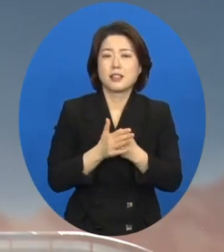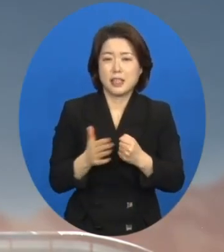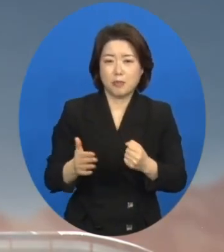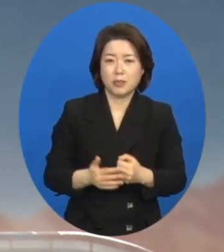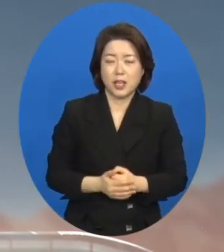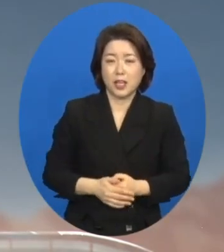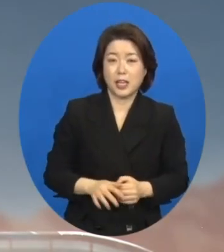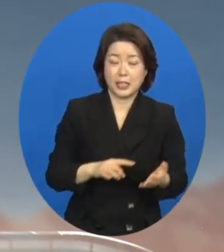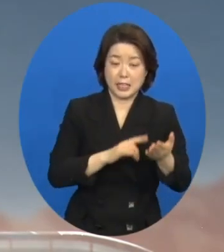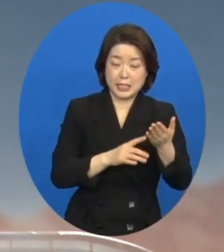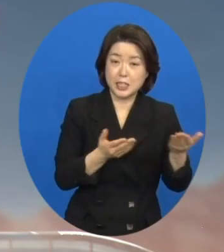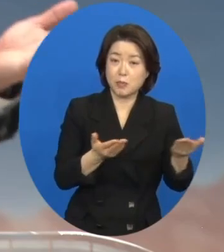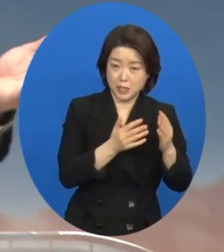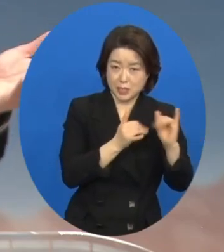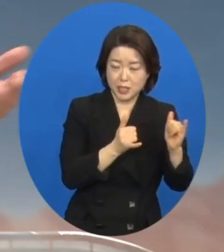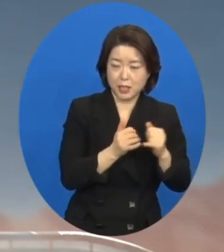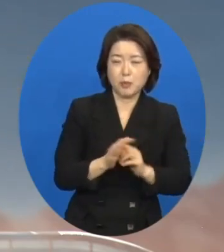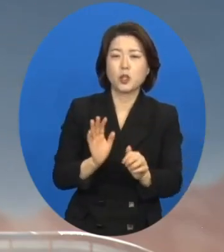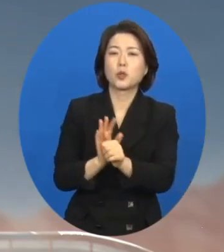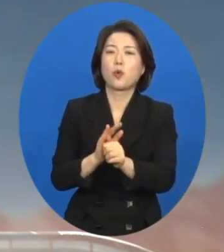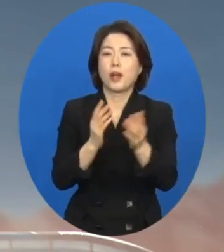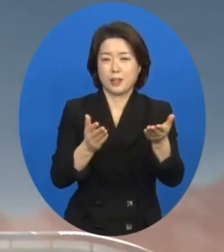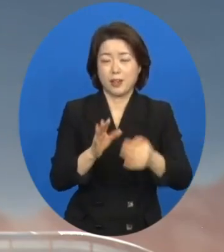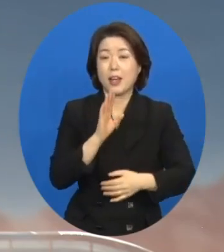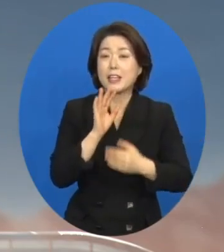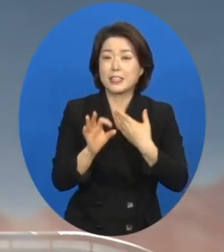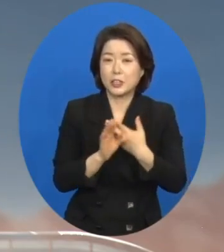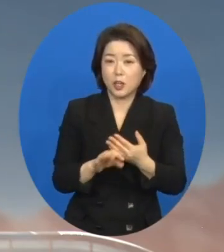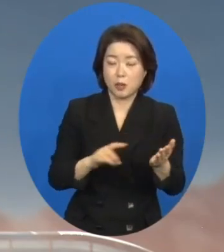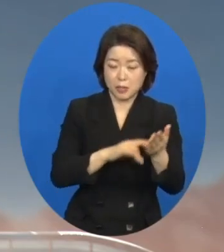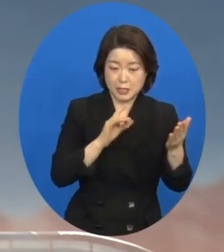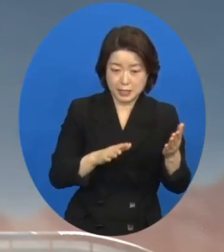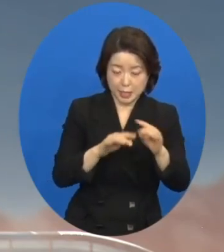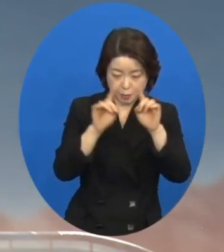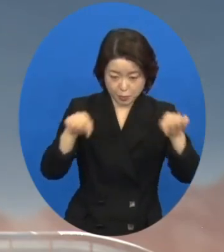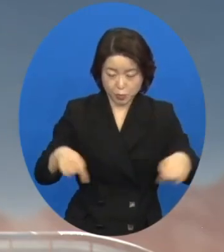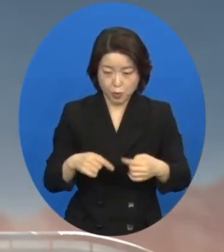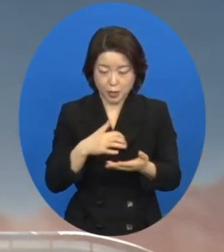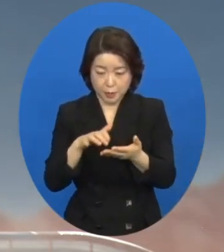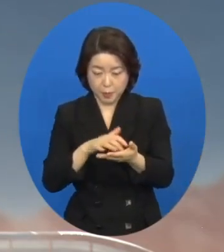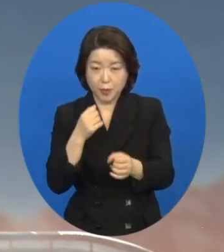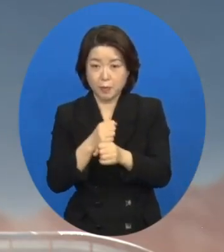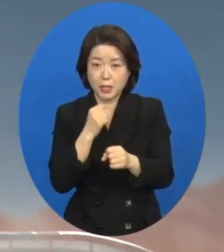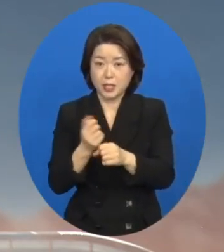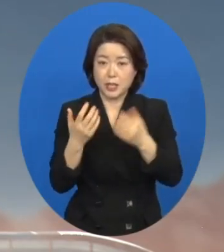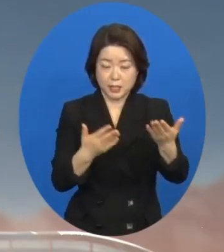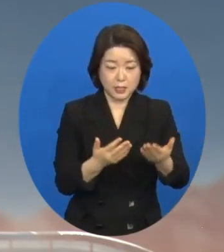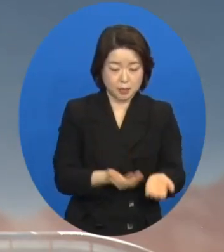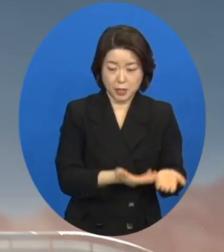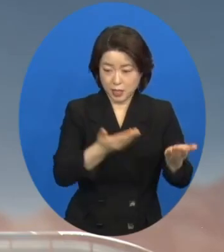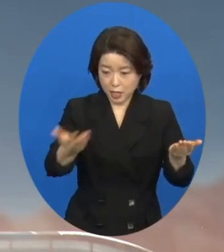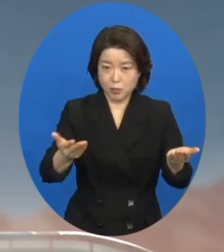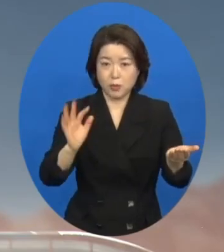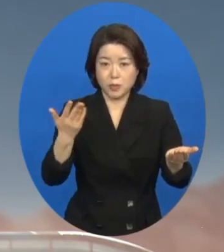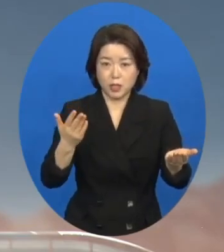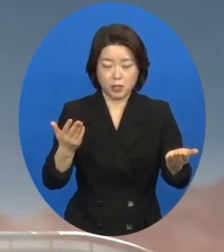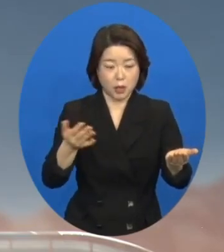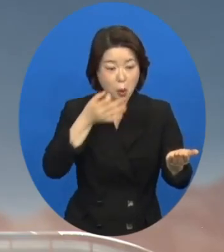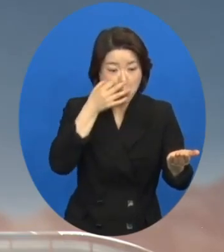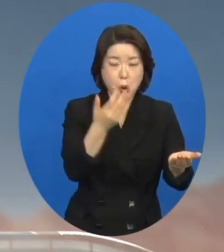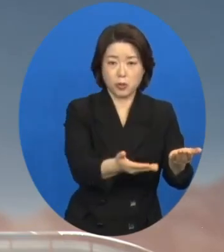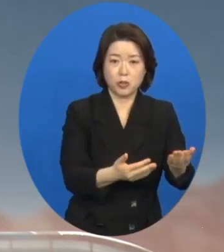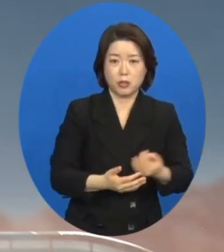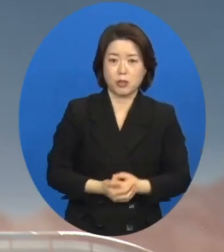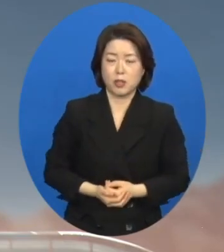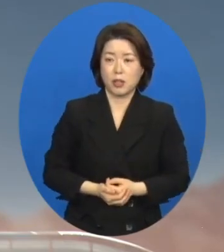이 세무사분이 도와드렸대요. 아 그러면 세금 낼 수 있도록 해드리겠습니다. 계산을 해가지고 자 이만큼 내시면 됩니다. 딱 보여드린 거예요.